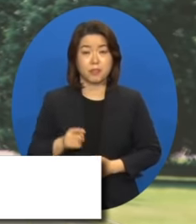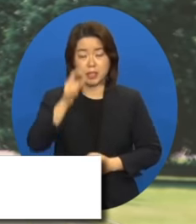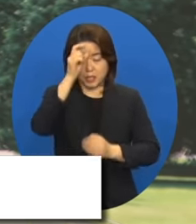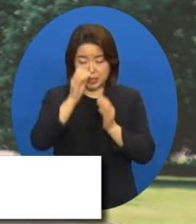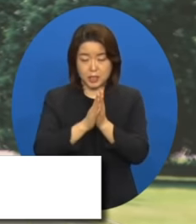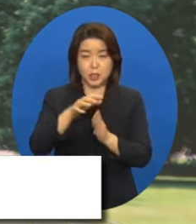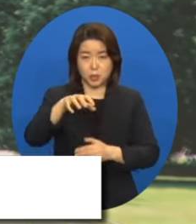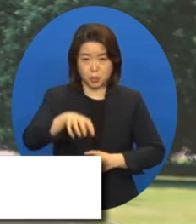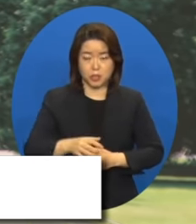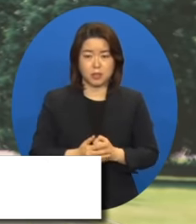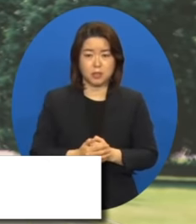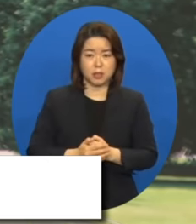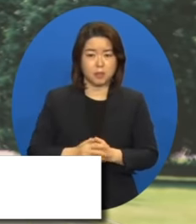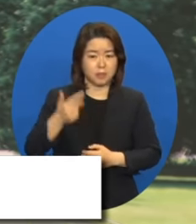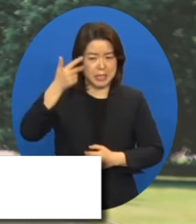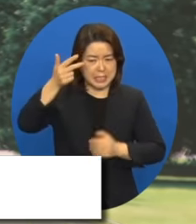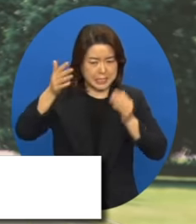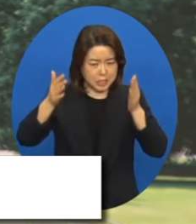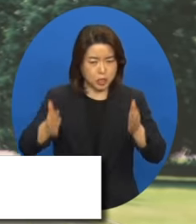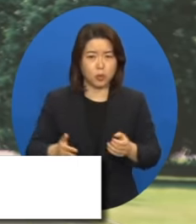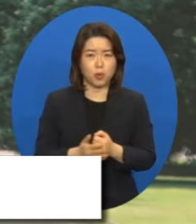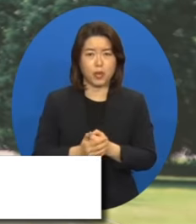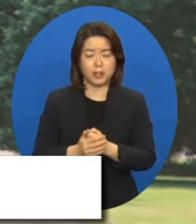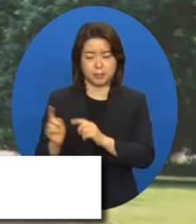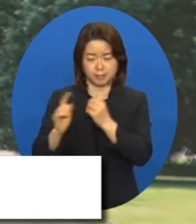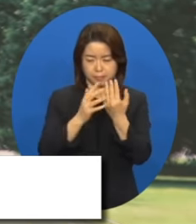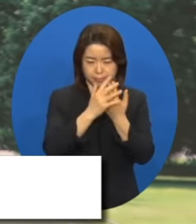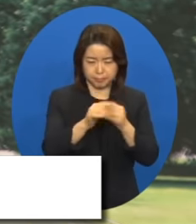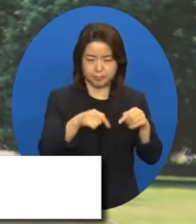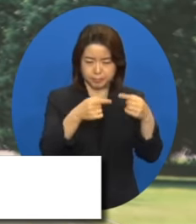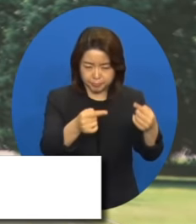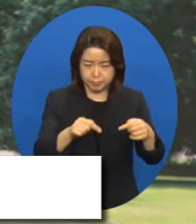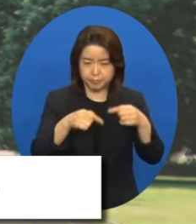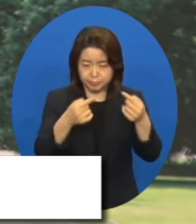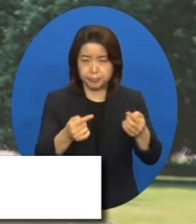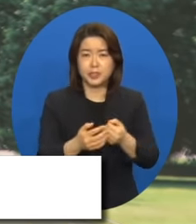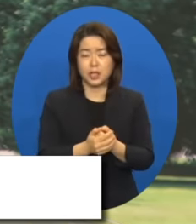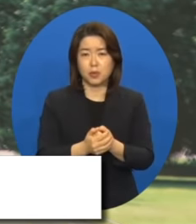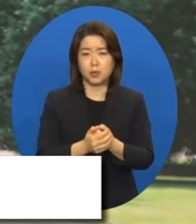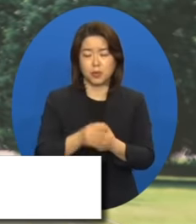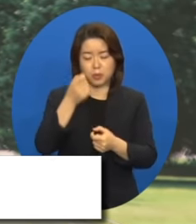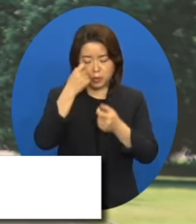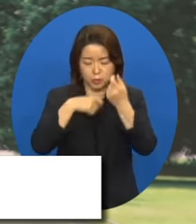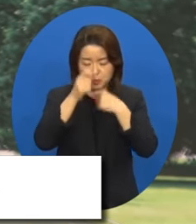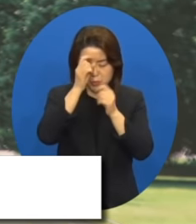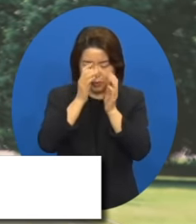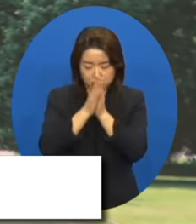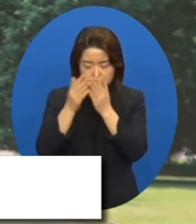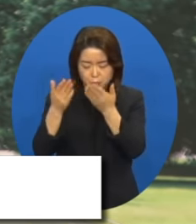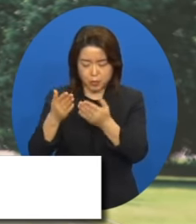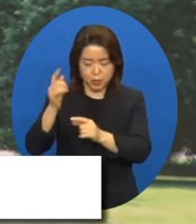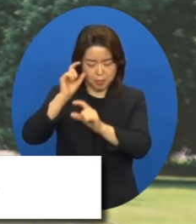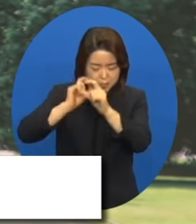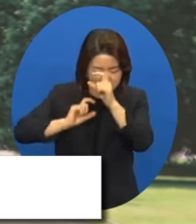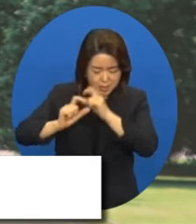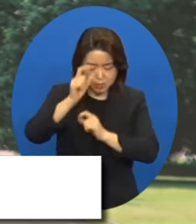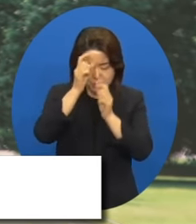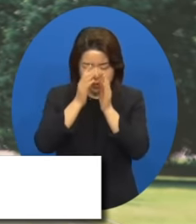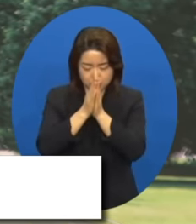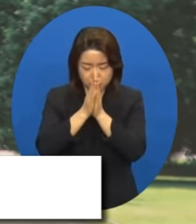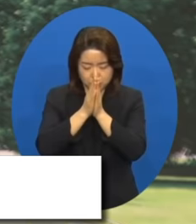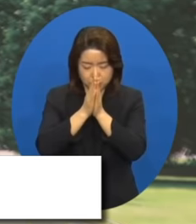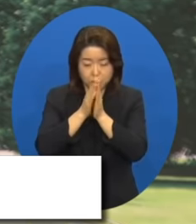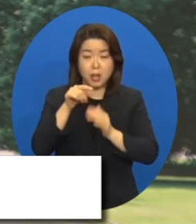기도원에서 한 주간 내내 그저 집회 때마다 참석하고 그리고 눈물로 기도하고 철회하고 그렇게